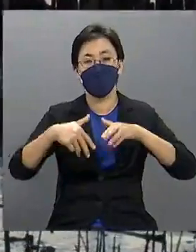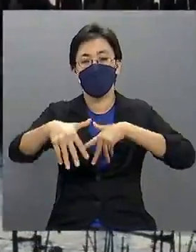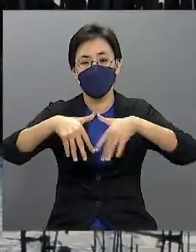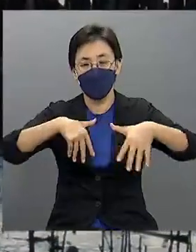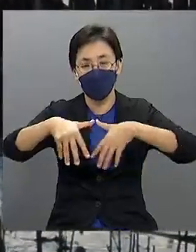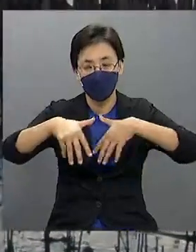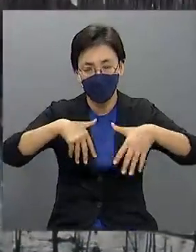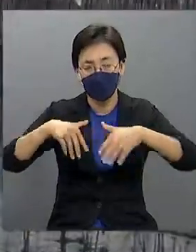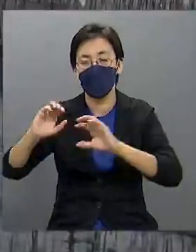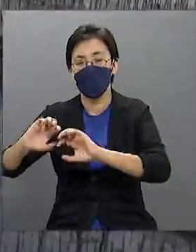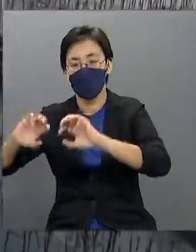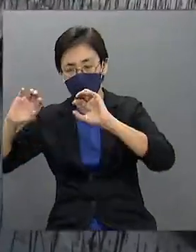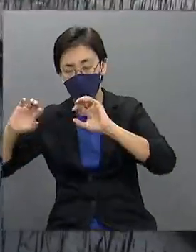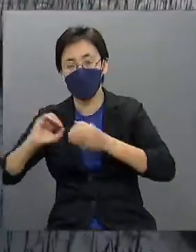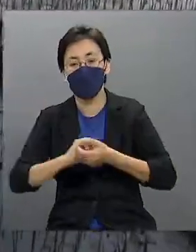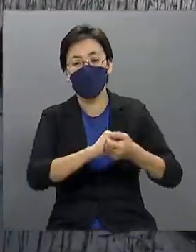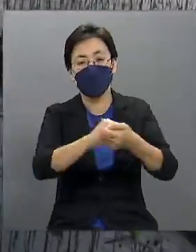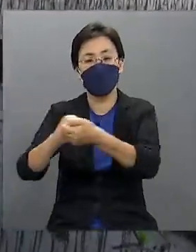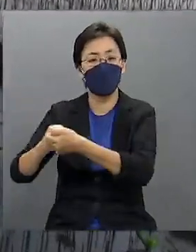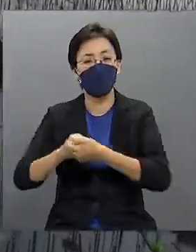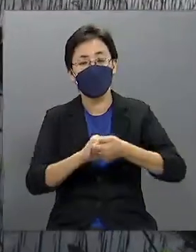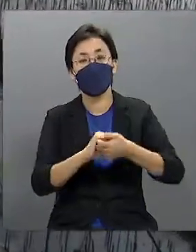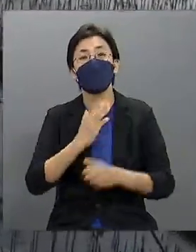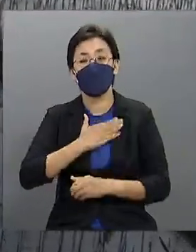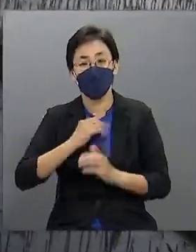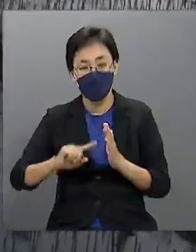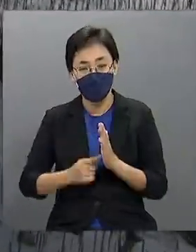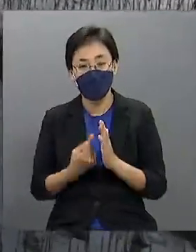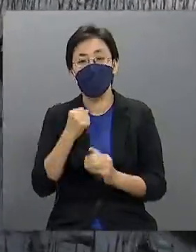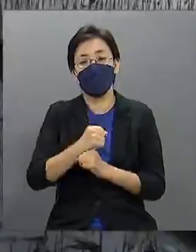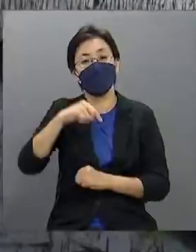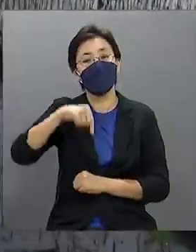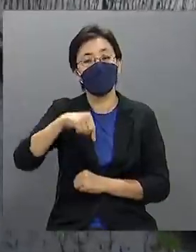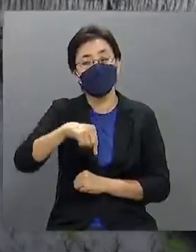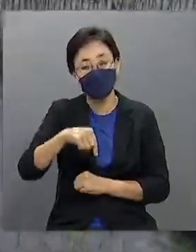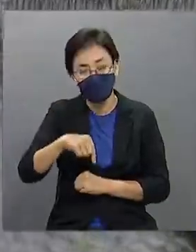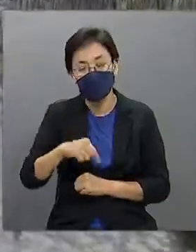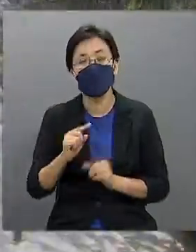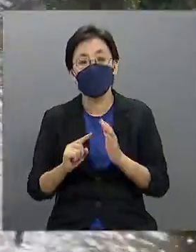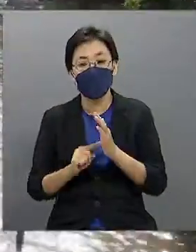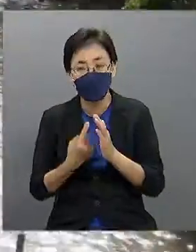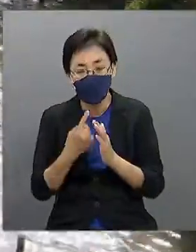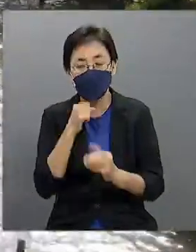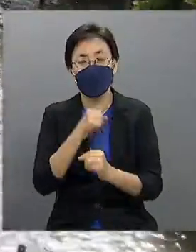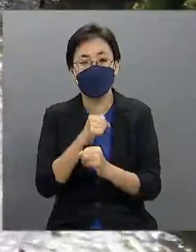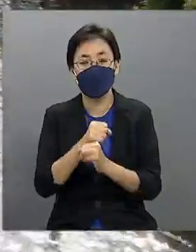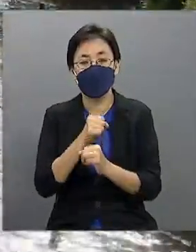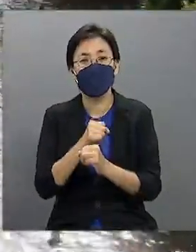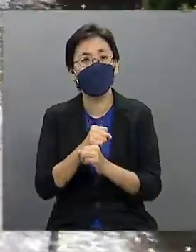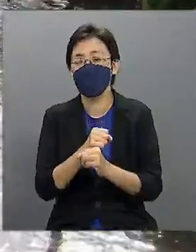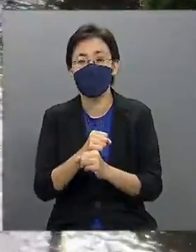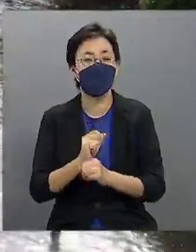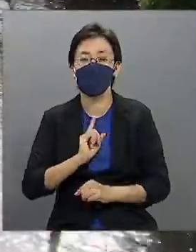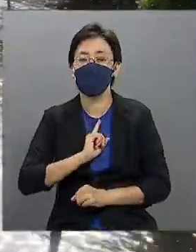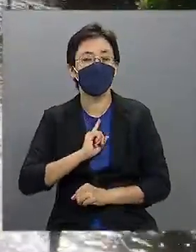ฌิการผมอาจะเป็ผู้เริ่มที่นี่แต่คนที่เริมะทํางานทนคนเดียวทำไม่ได้เรา